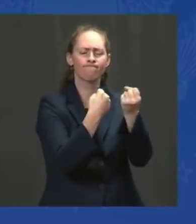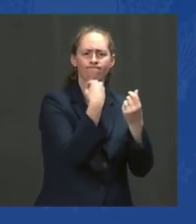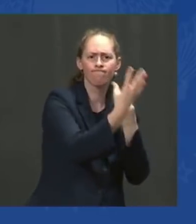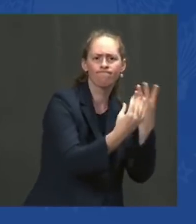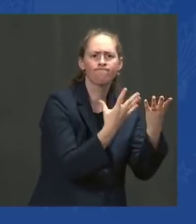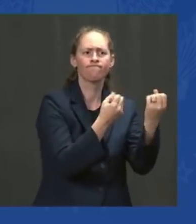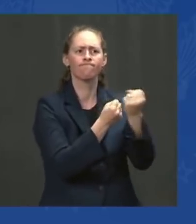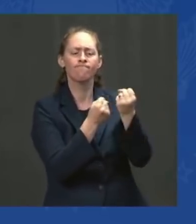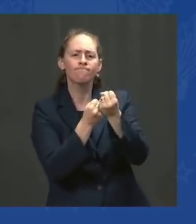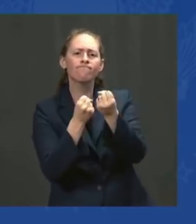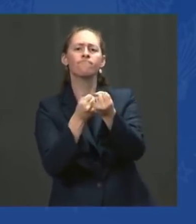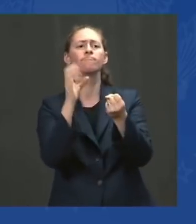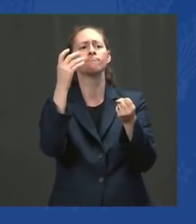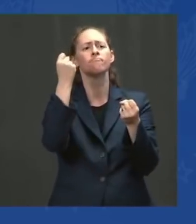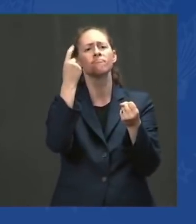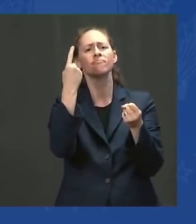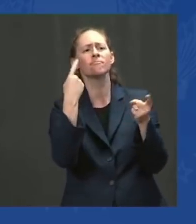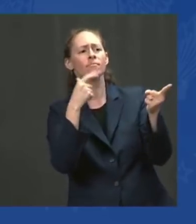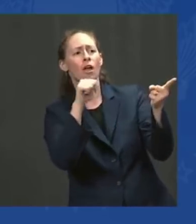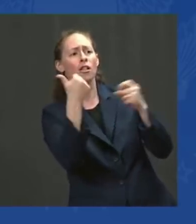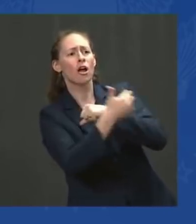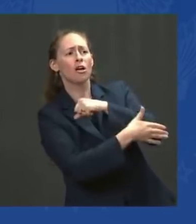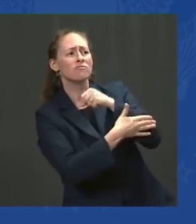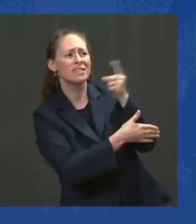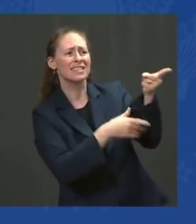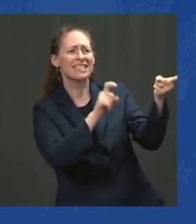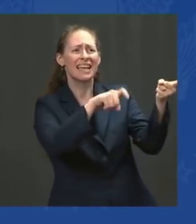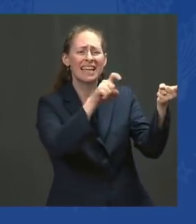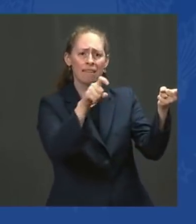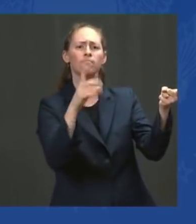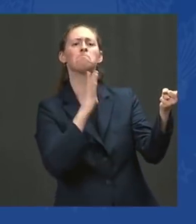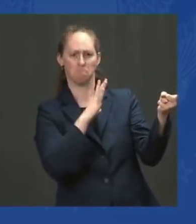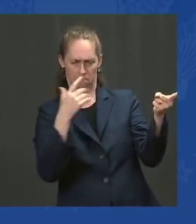非常重要的理由，就是拜登亲口说，